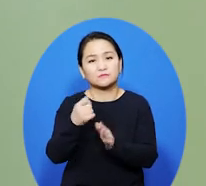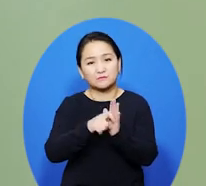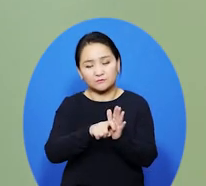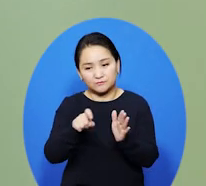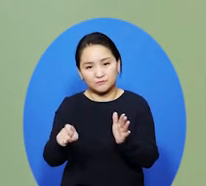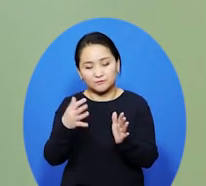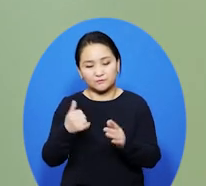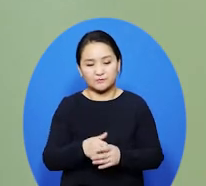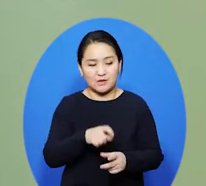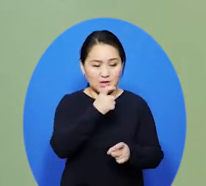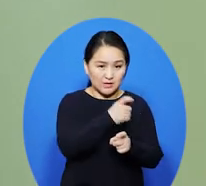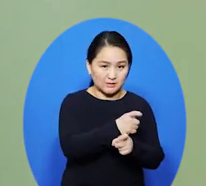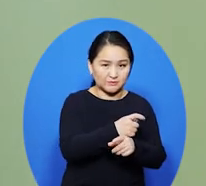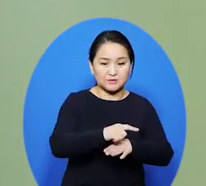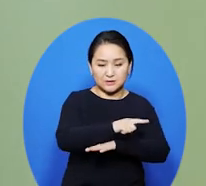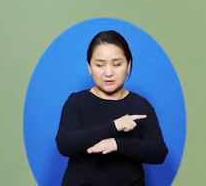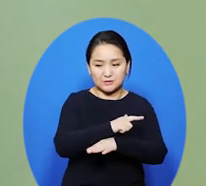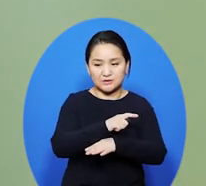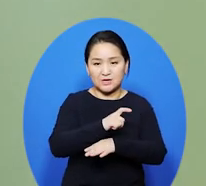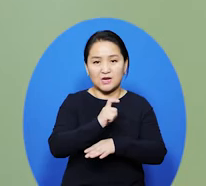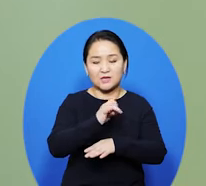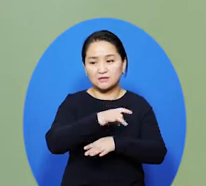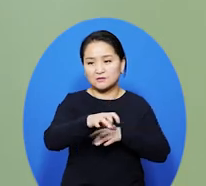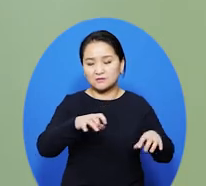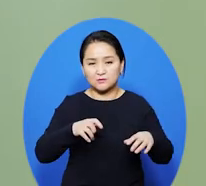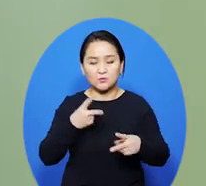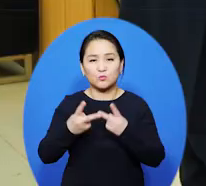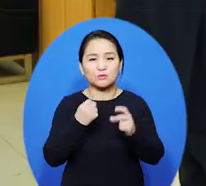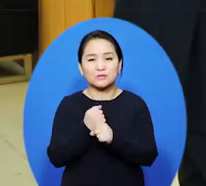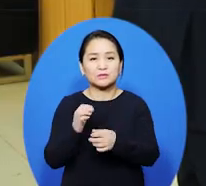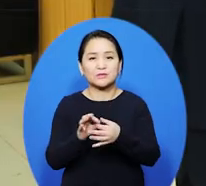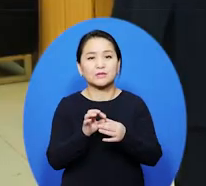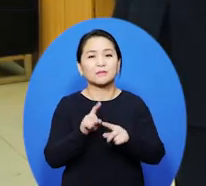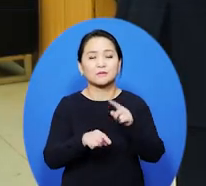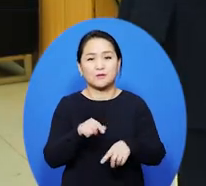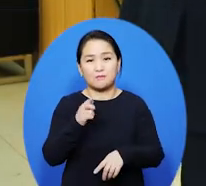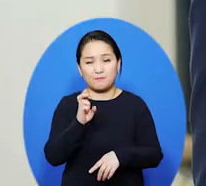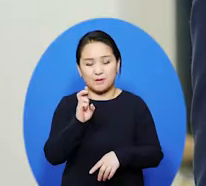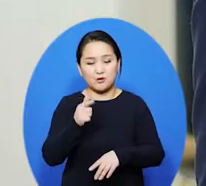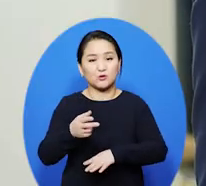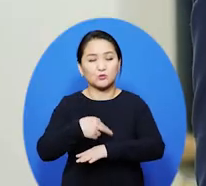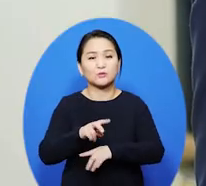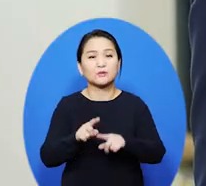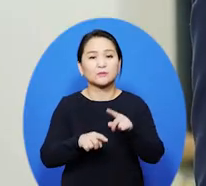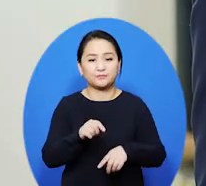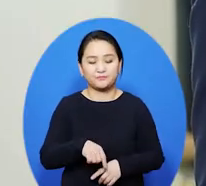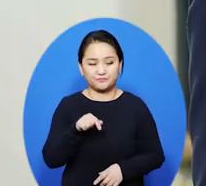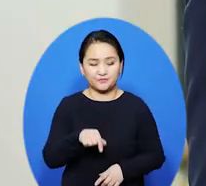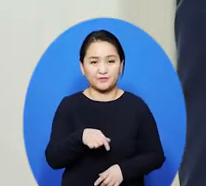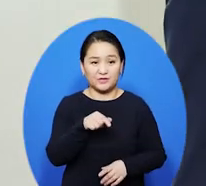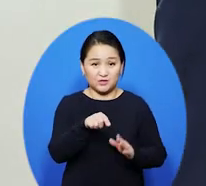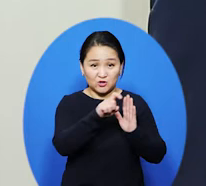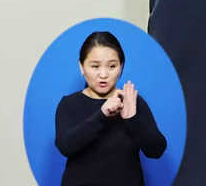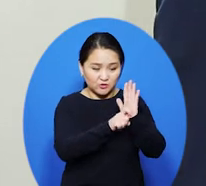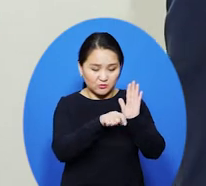Ажил олгогч болон хөдлөмөр халамжийн үйлчлэгээний газар болон хилцүүдийн хооронд ямар хамтын ажиллагаа өрнөдөг жишээ нь Баянгол. Бид нэр сая интерншипээр